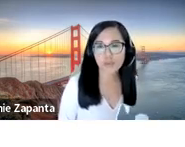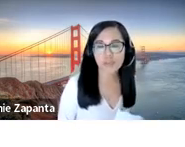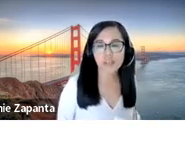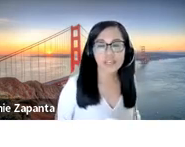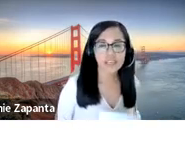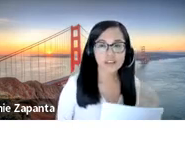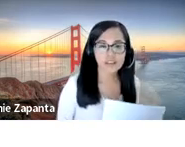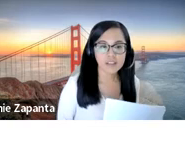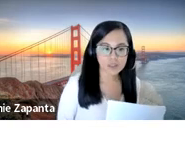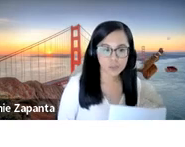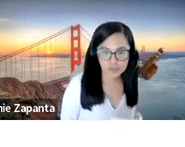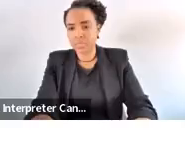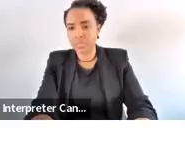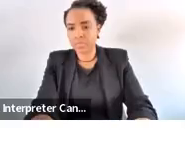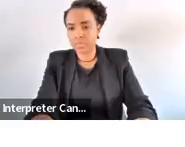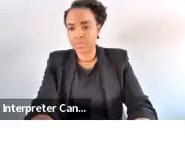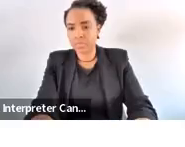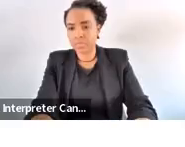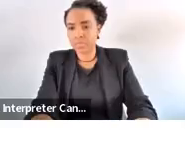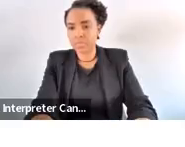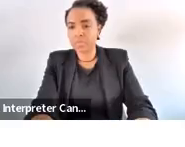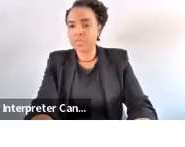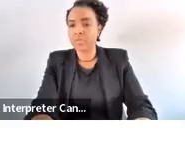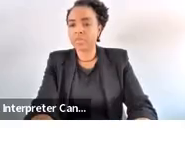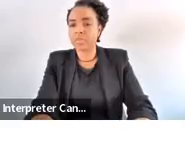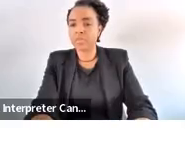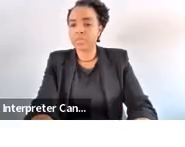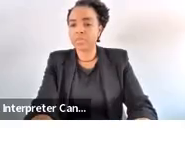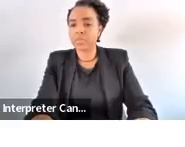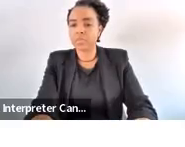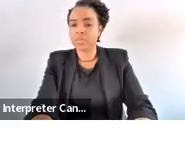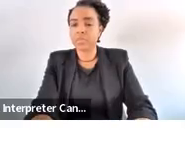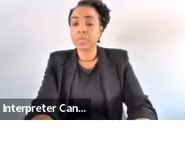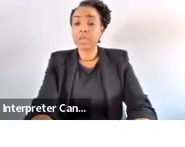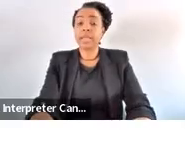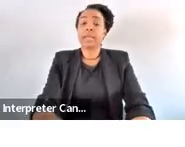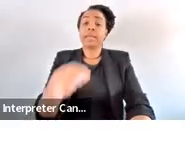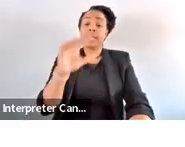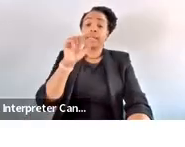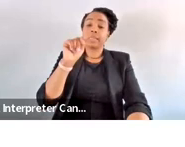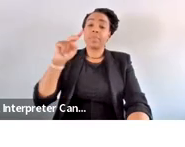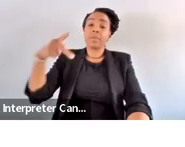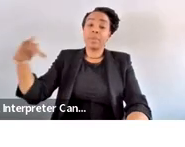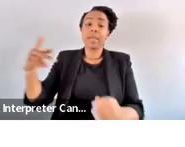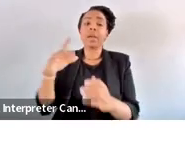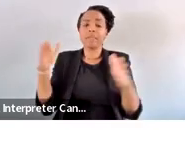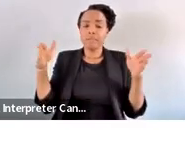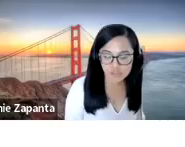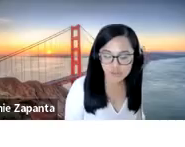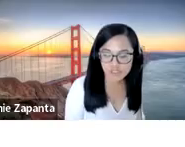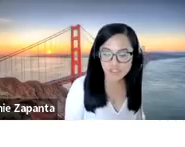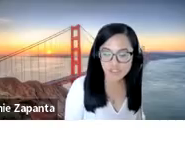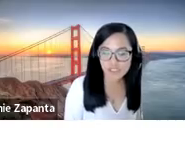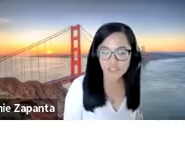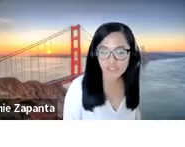program and the workability to program. TPP is focused on the on providing employment